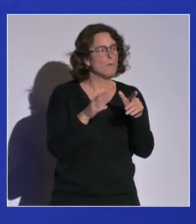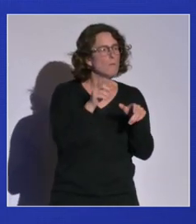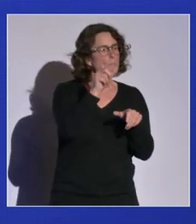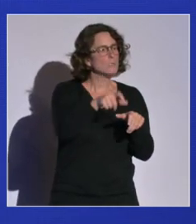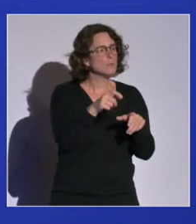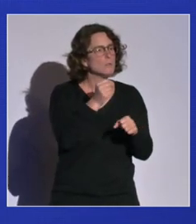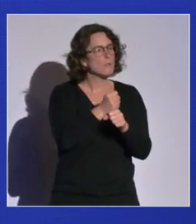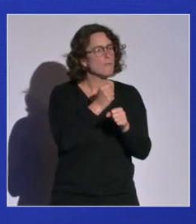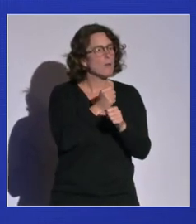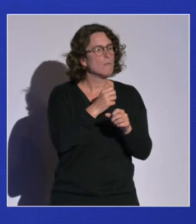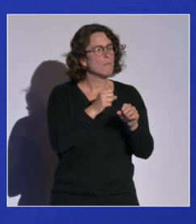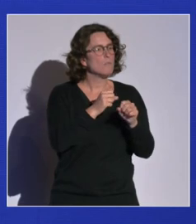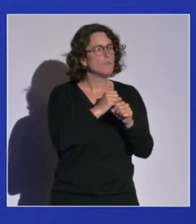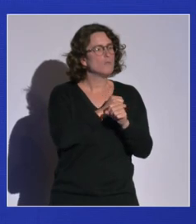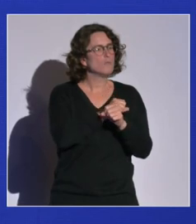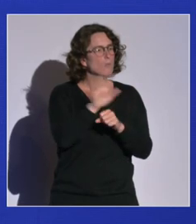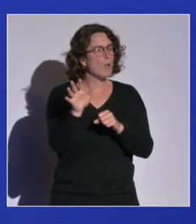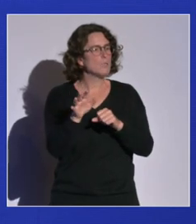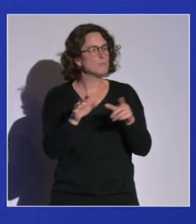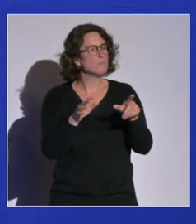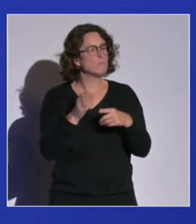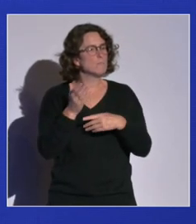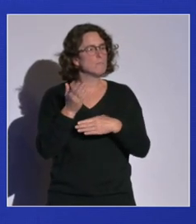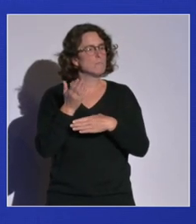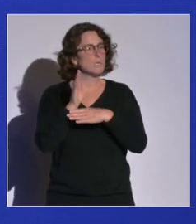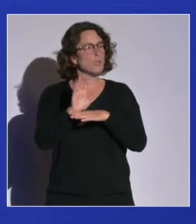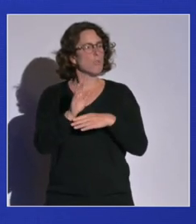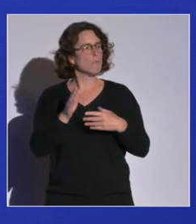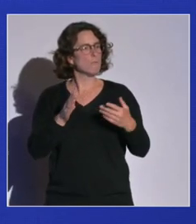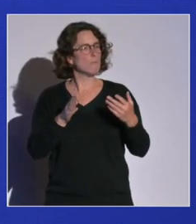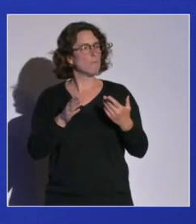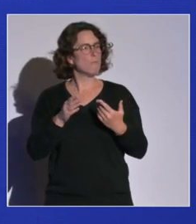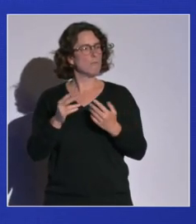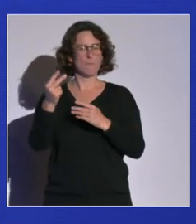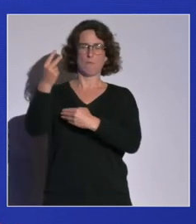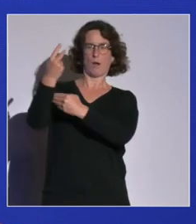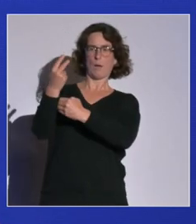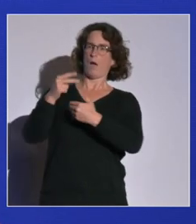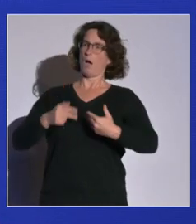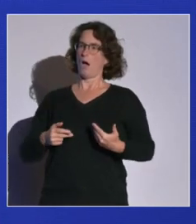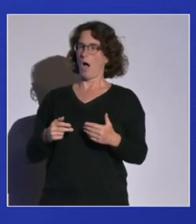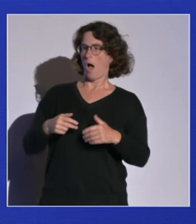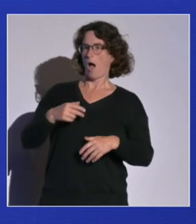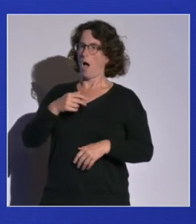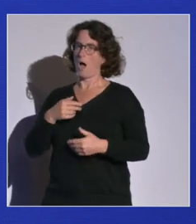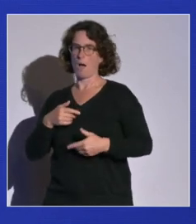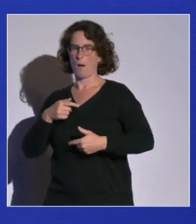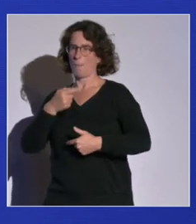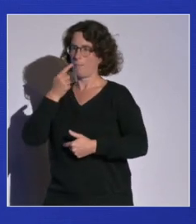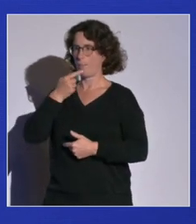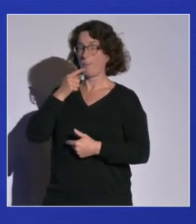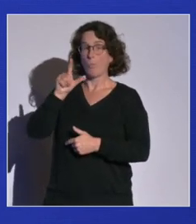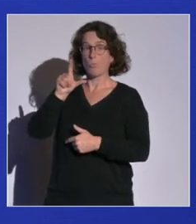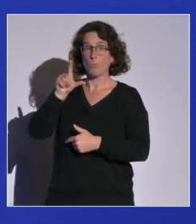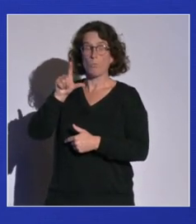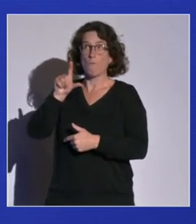journaliste qui va présenter le journal télévisé. Il vient devant les caméras, au maximum 20 minutes, quelquefois 2 minutes pour